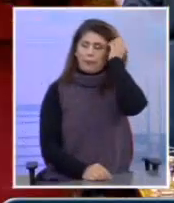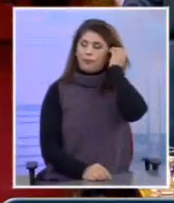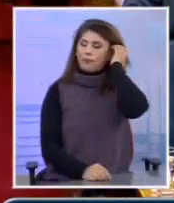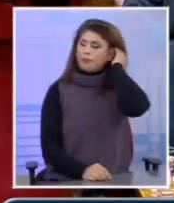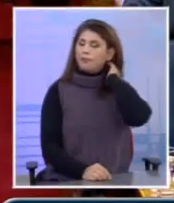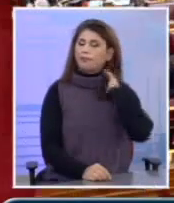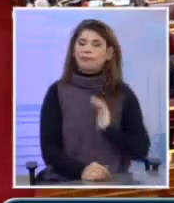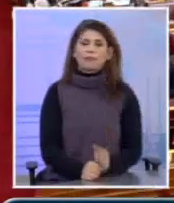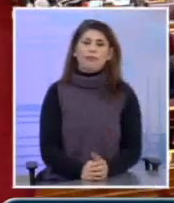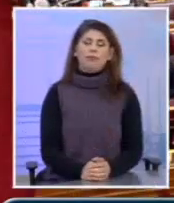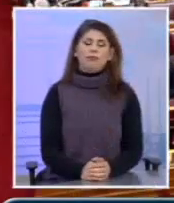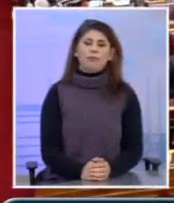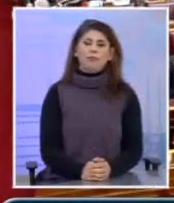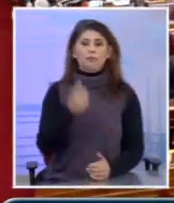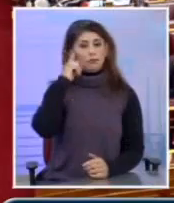Γνωρίζετε λοιπόν ότι